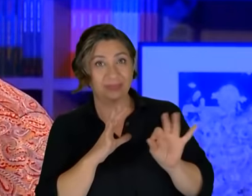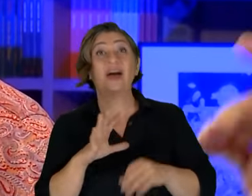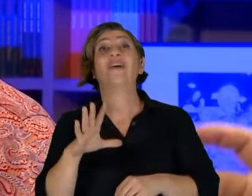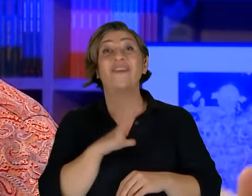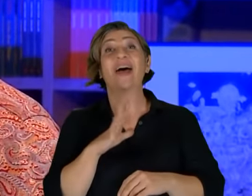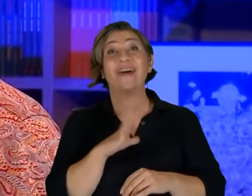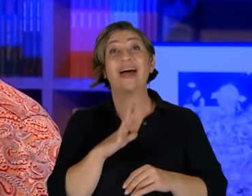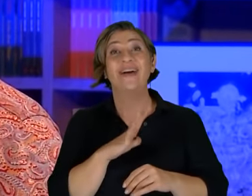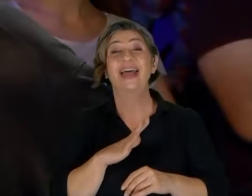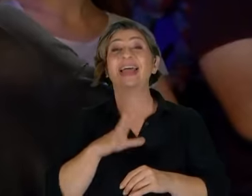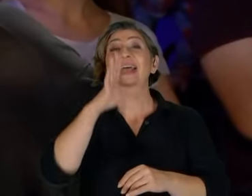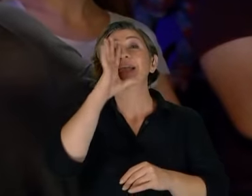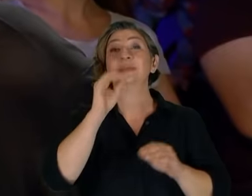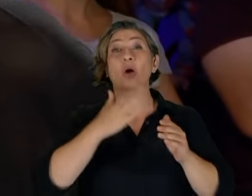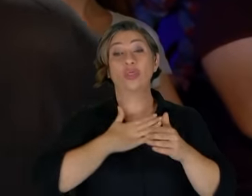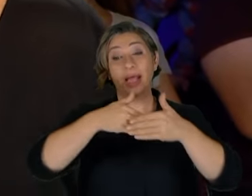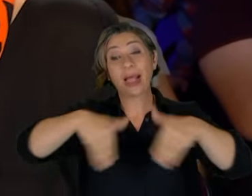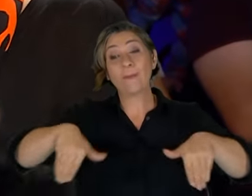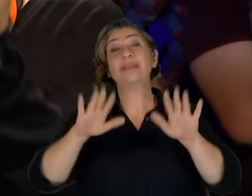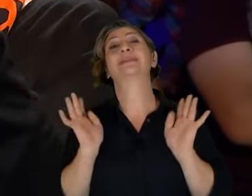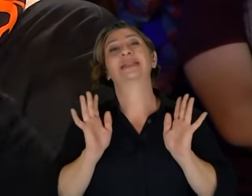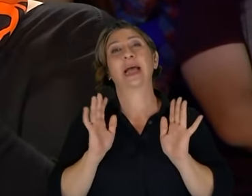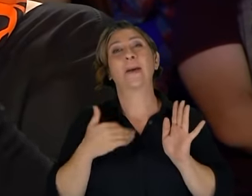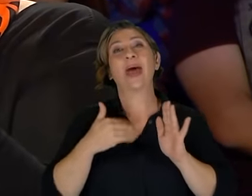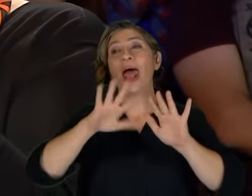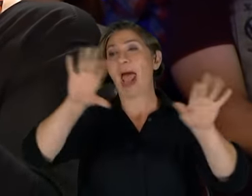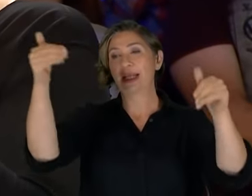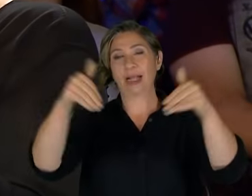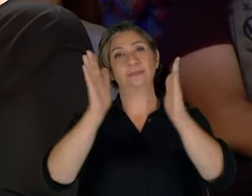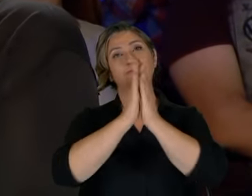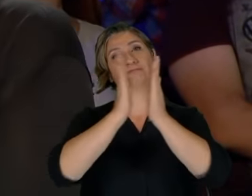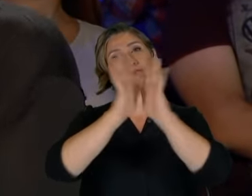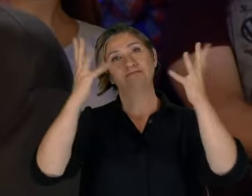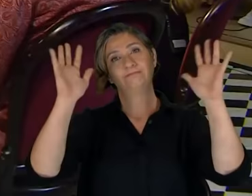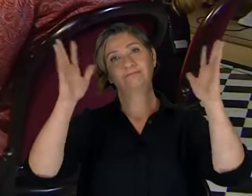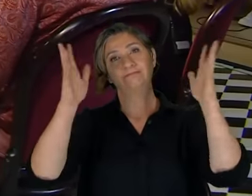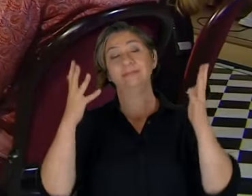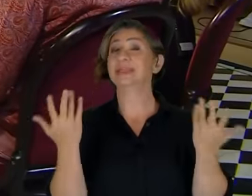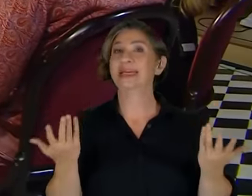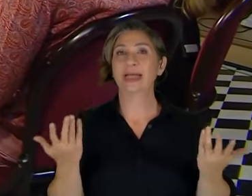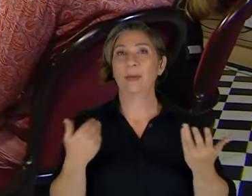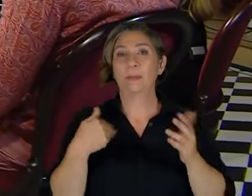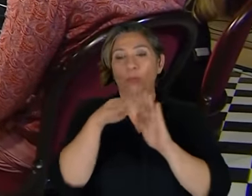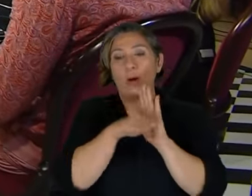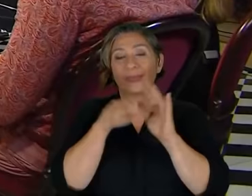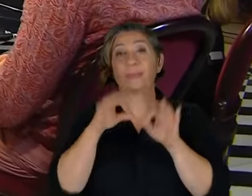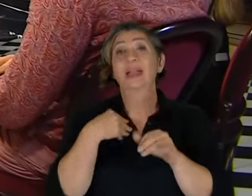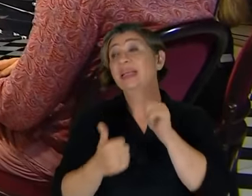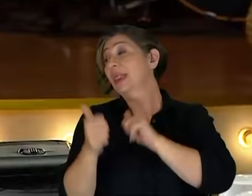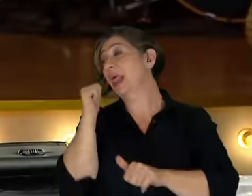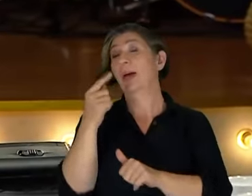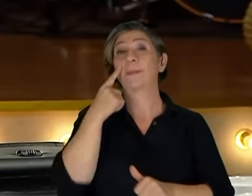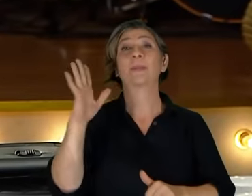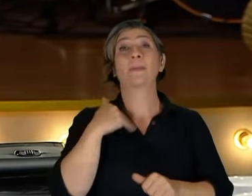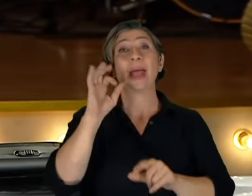tatlım. Var. Hiç kimsenin önünü kapatmadık. Hayır, ben kapatma. Her gelene alkışlarım. Ben de. Çünkü ben hiçbir zaman yapıyorum. Geriye bak. Bakmam,